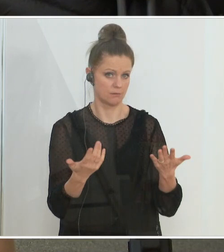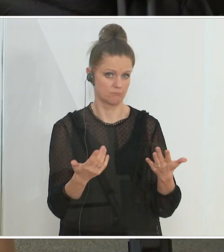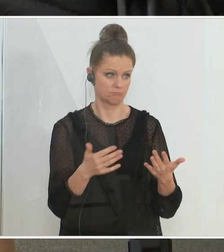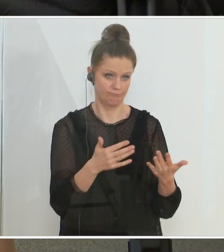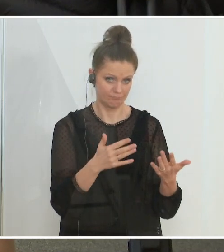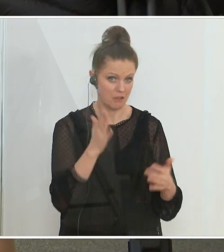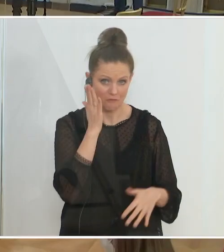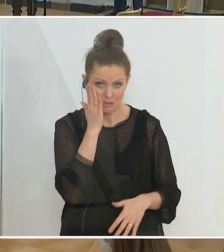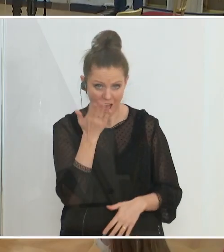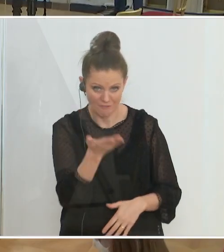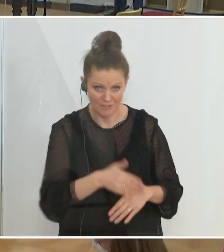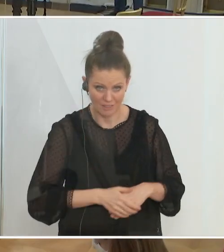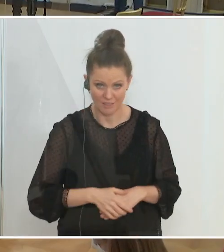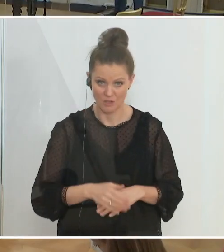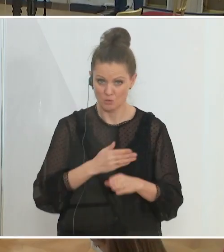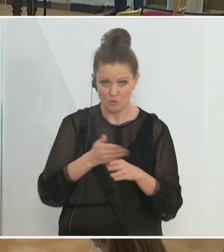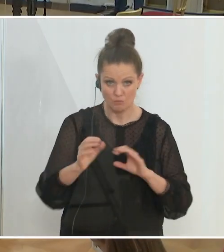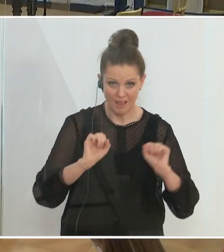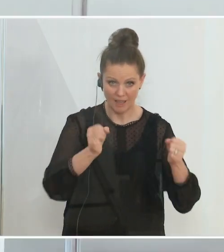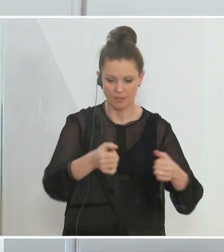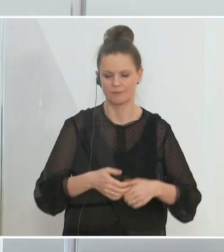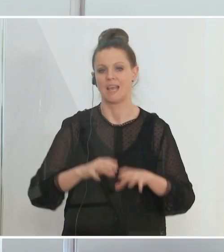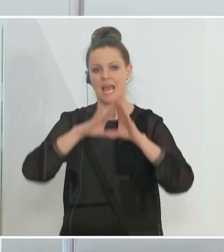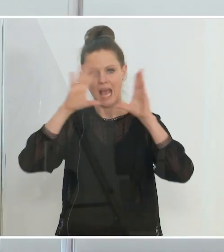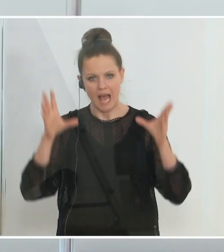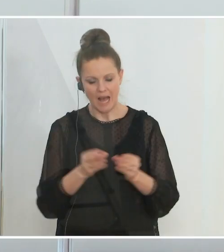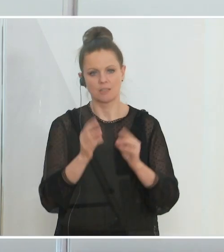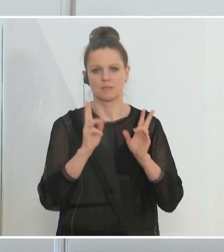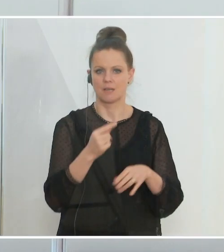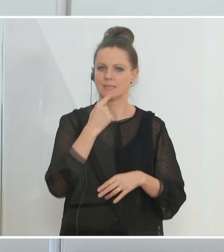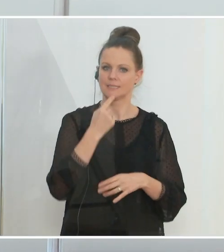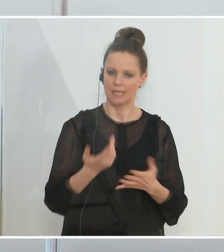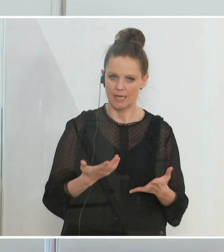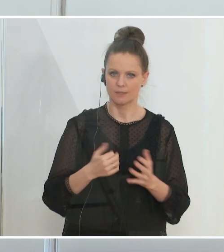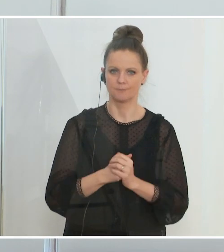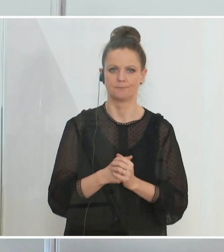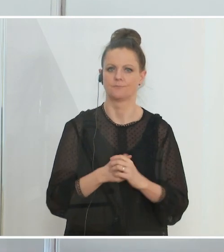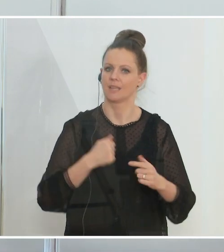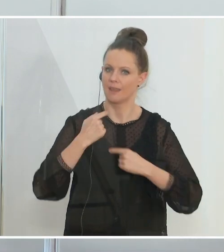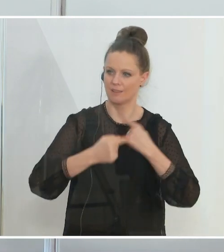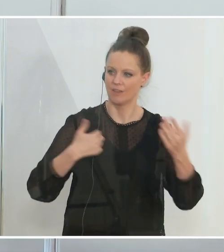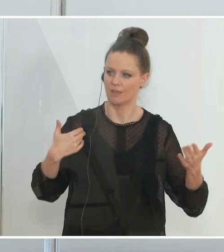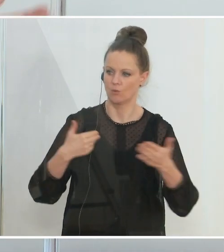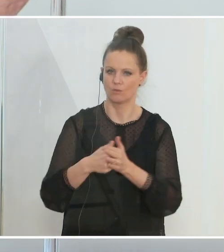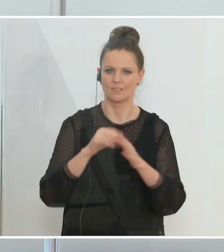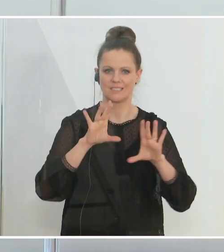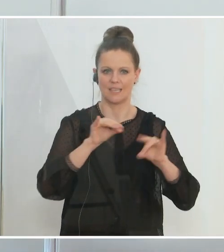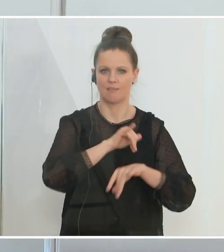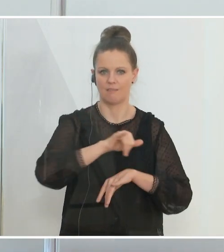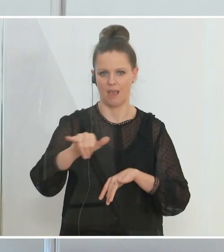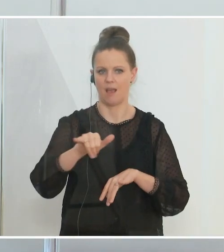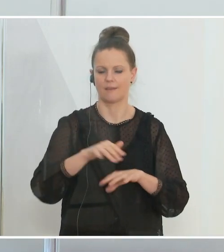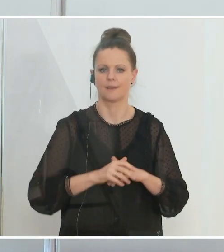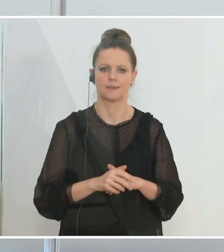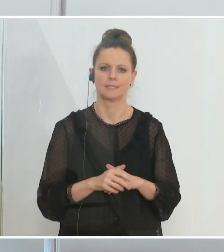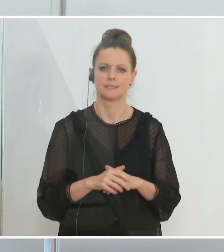verschlafen? Also grundsätzlich kann man sagen, dass sozusagen die Entwicklung in den letzten 10 Jahren, wir durften auch vorher